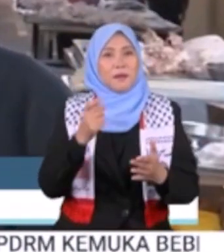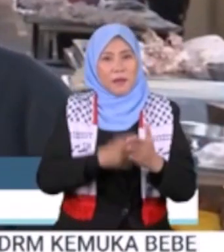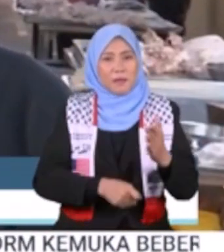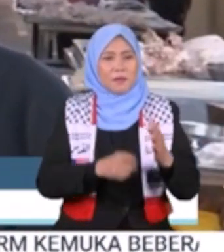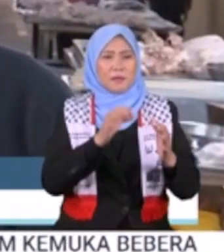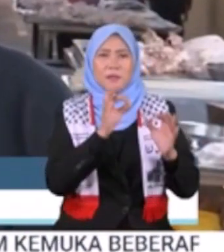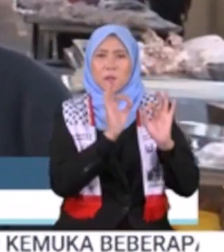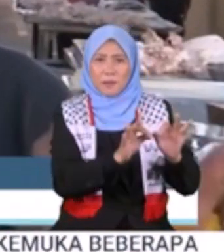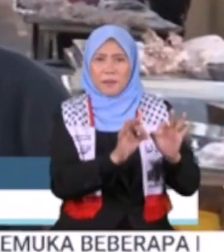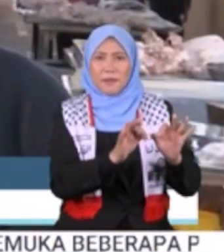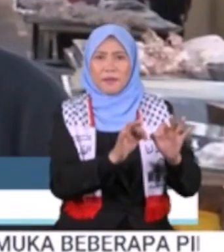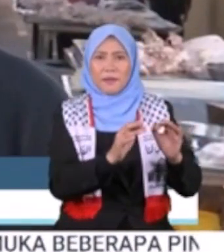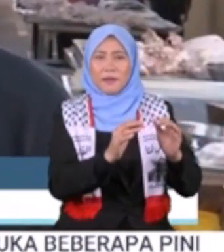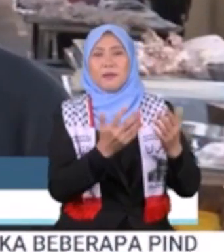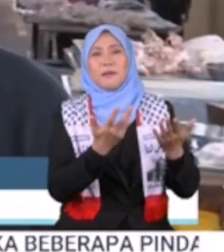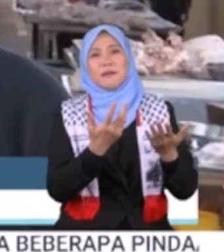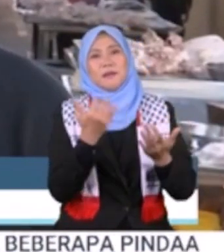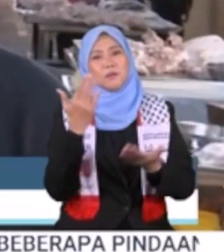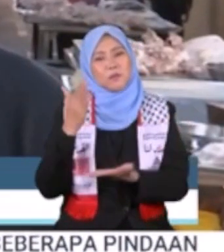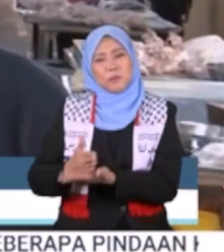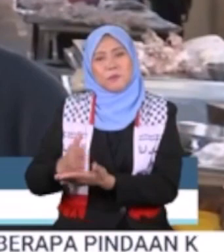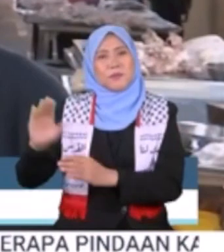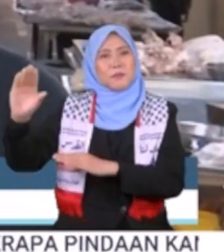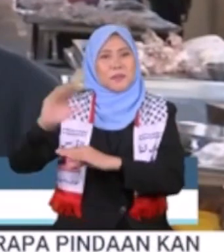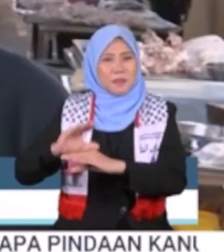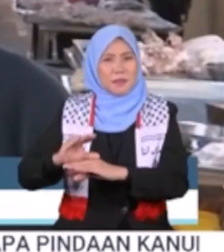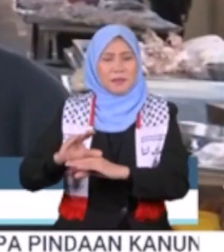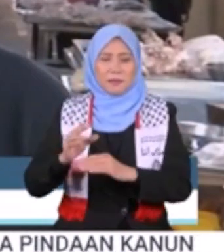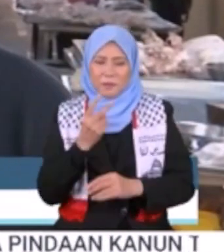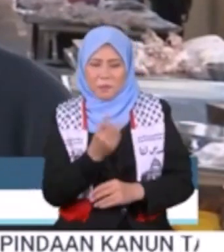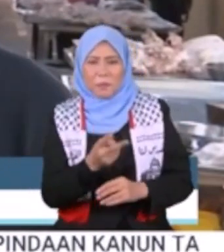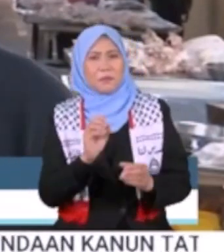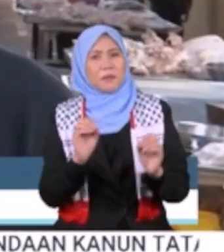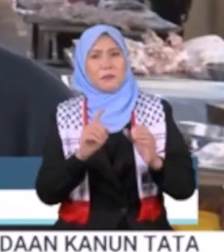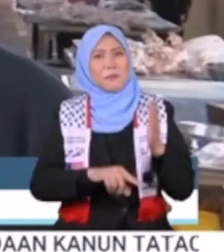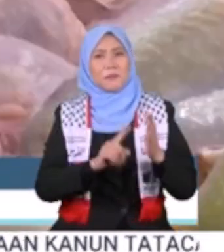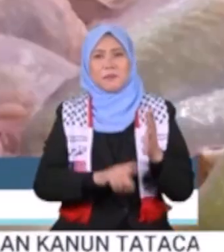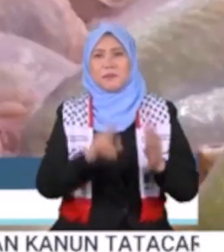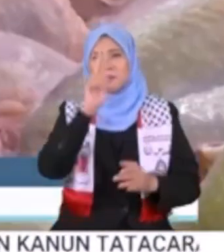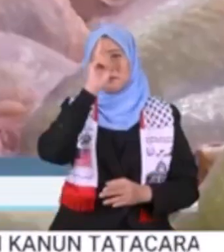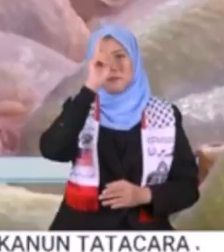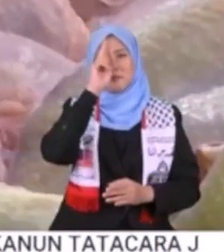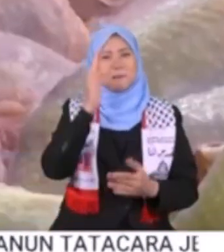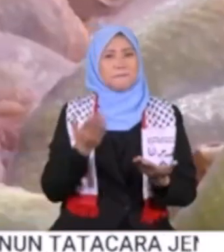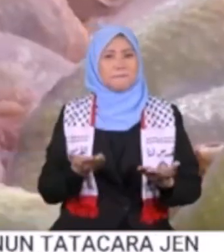bila harga dah stabil, dia tarik balik subsidi tu. Jadi setakat ni tak ada kesan apa-apa pun.